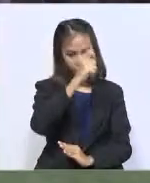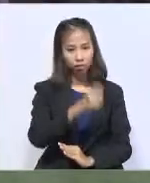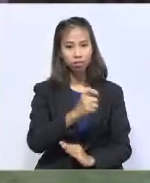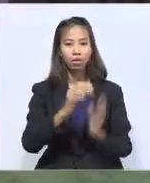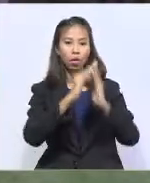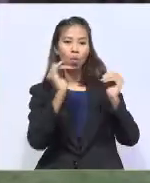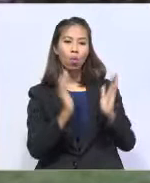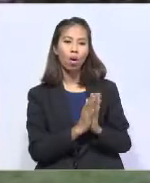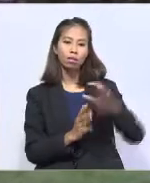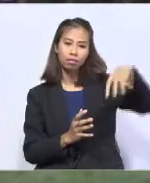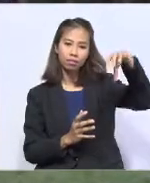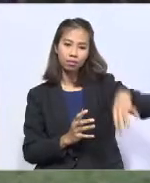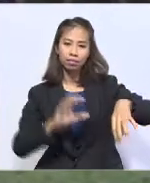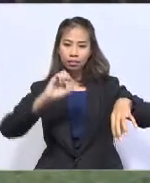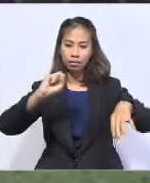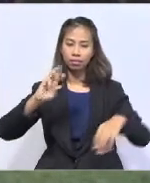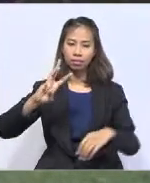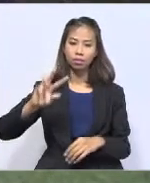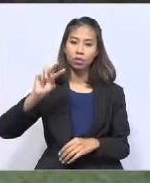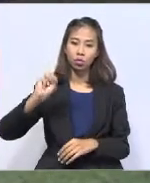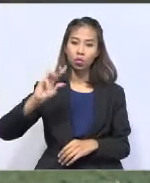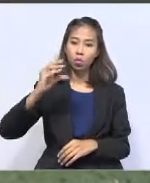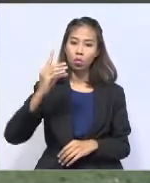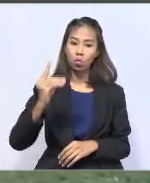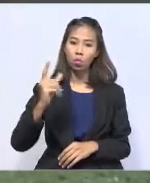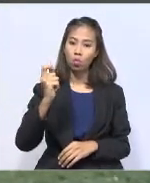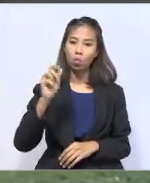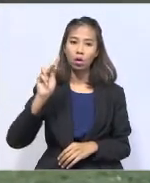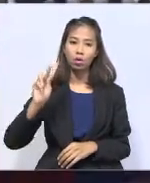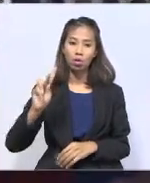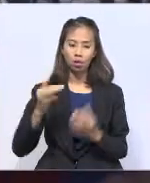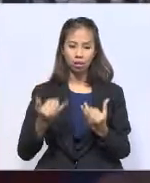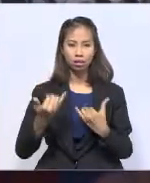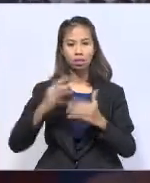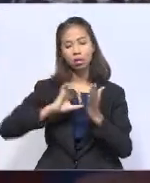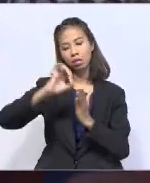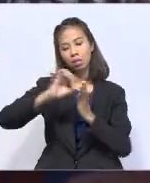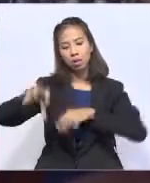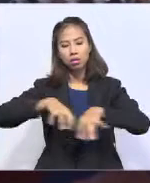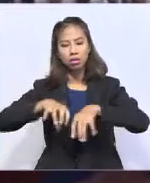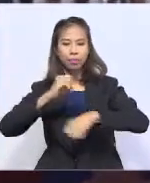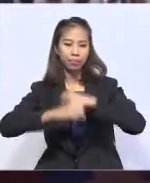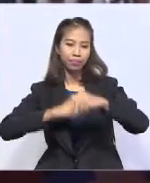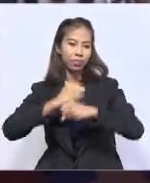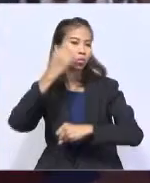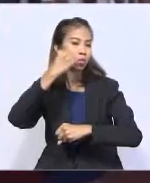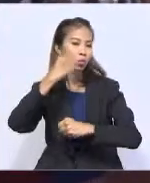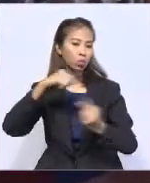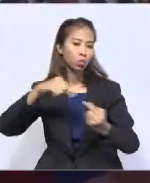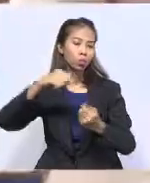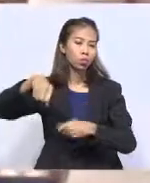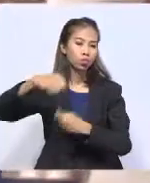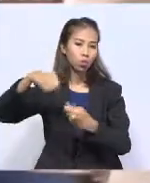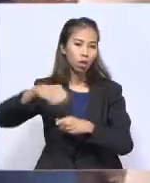ที่วัดสวนดอกซึ่งถือว่าเป็นพิธีสำคัญค่ะที่ชาวจังหวัดเชียงใหม่จัดขึ้นเป็นประจำทุกปีในช่วงเทศกาลสงกร